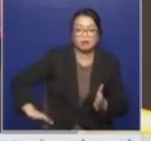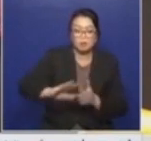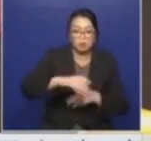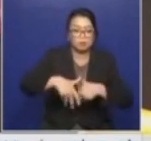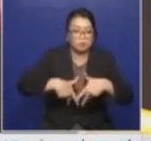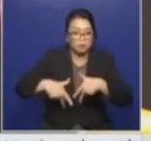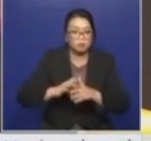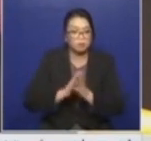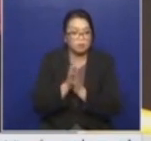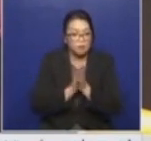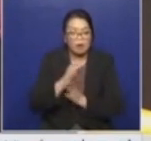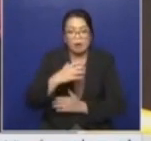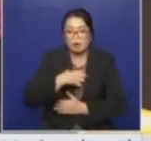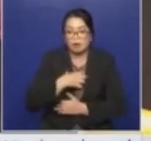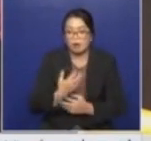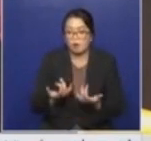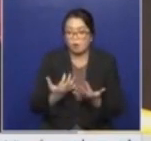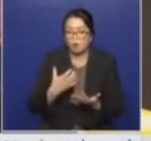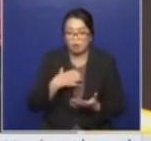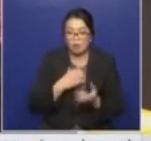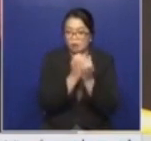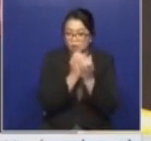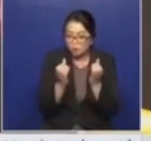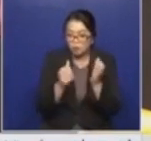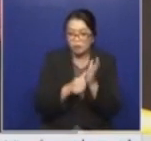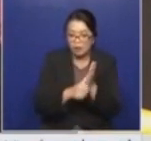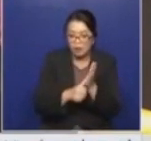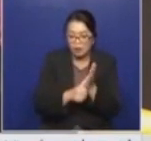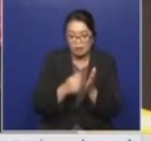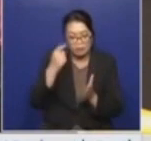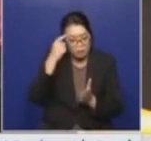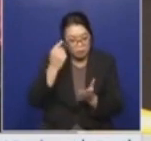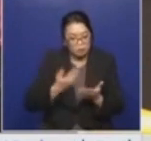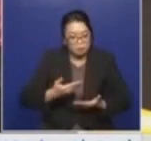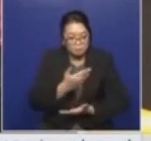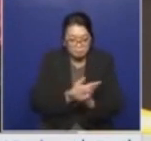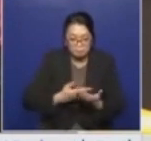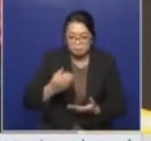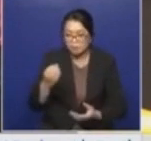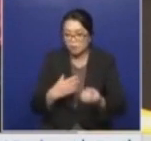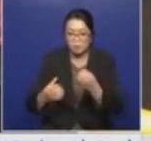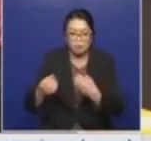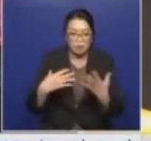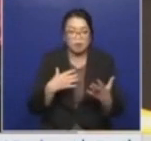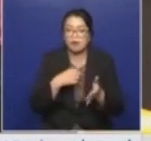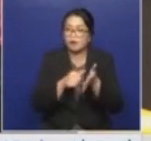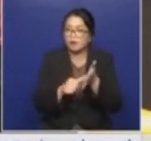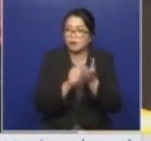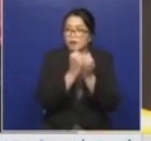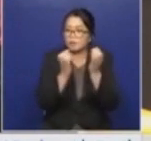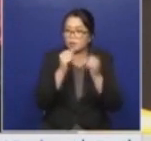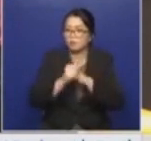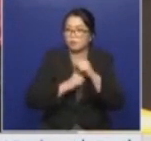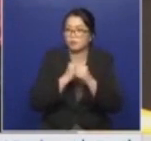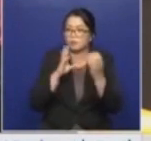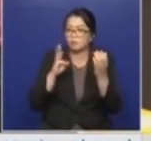ธรรมนูญที่พี่น้องประชาชนได้เฝ้าแลกเปลี่ยนแล้วก็แสดงความจริงจัง